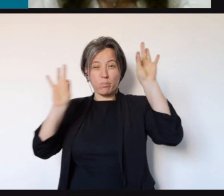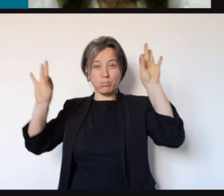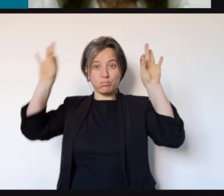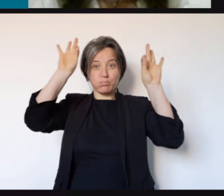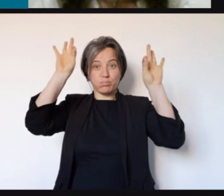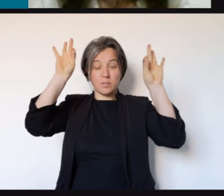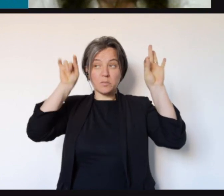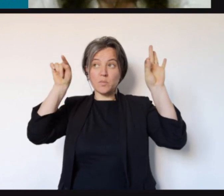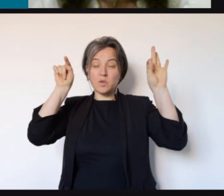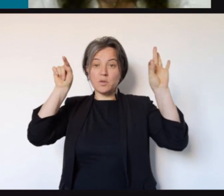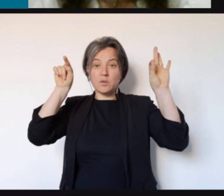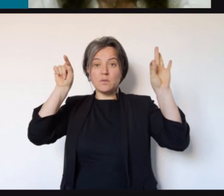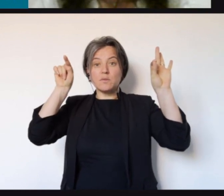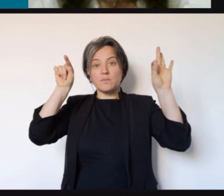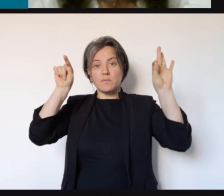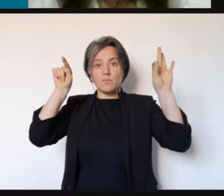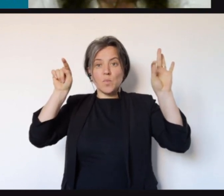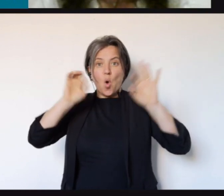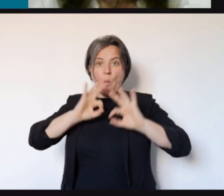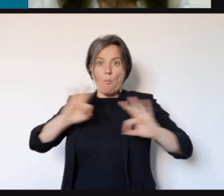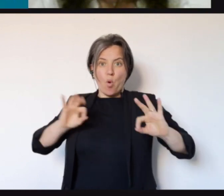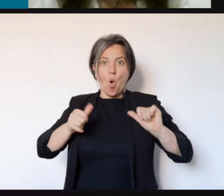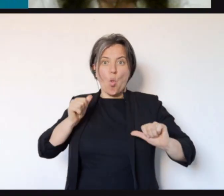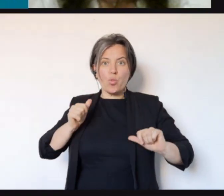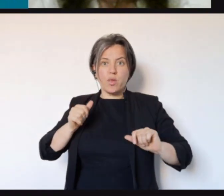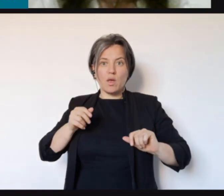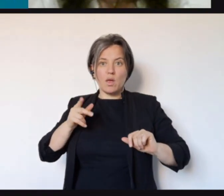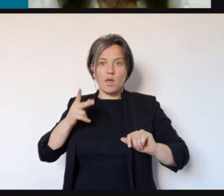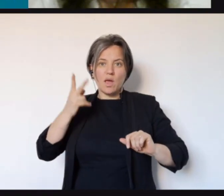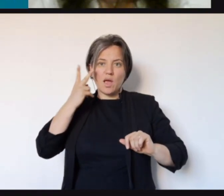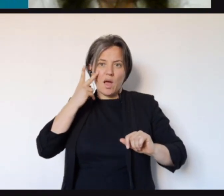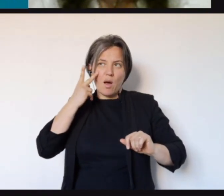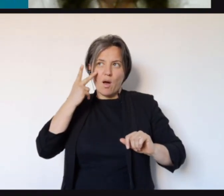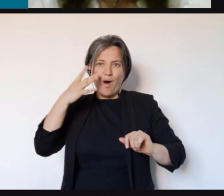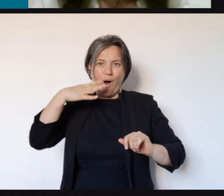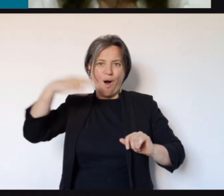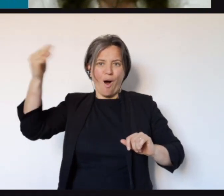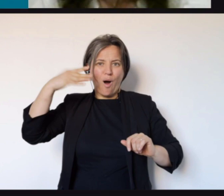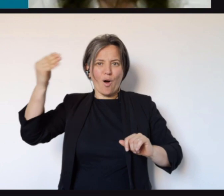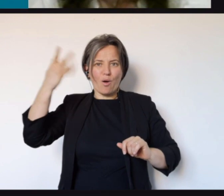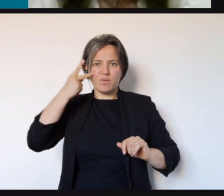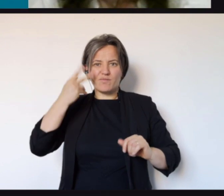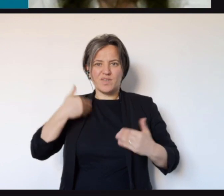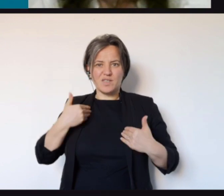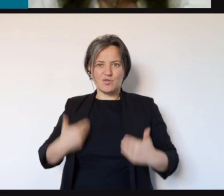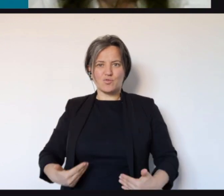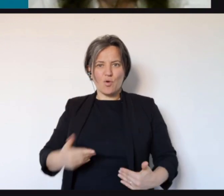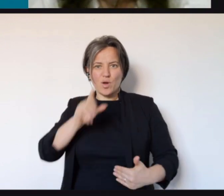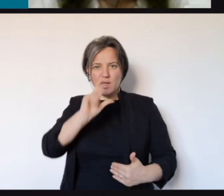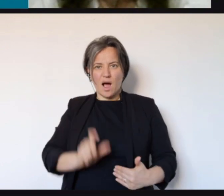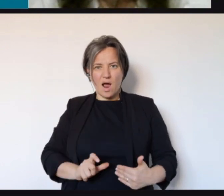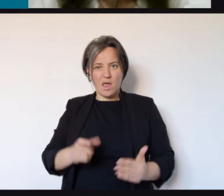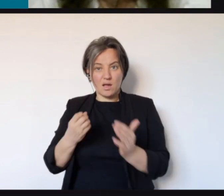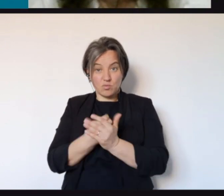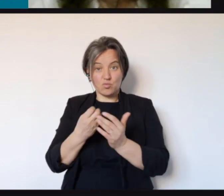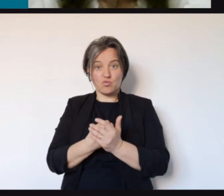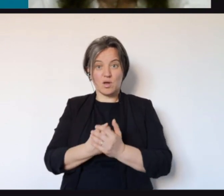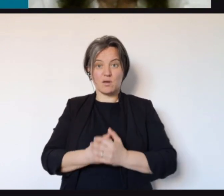affrontarlo in maniera un po' meglio, un po' più preparati rispetto a quanto